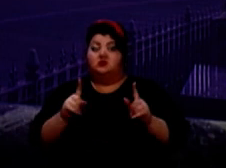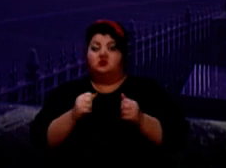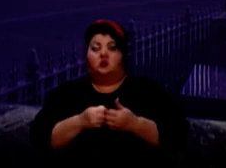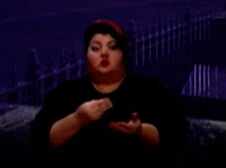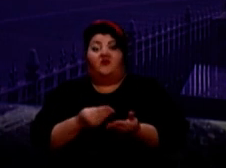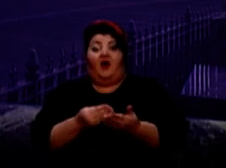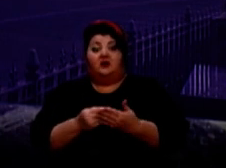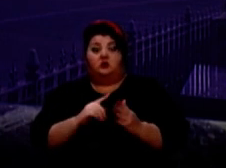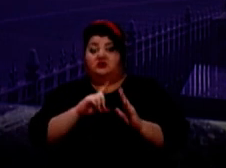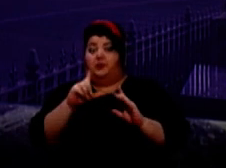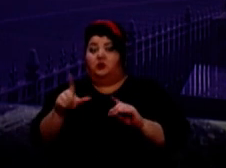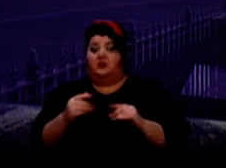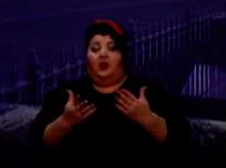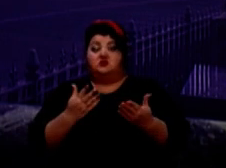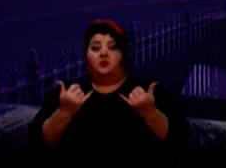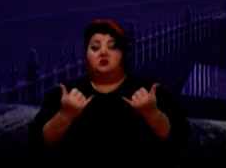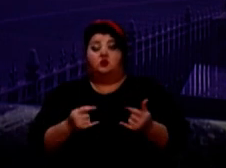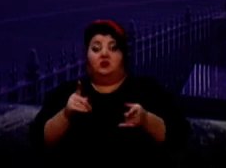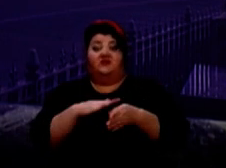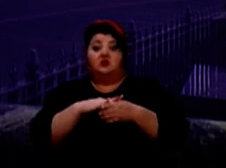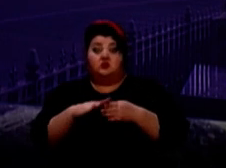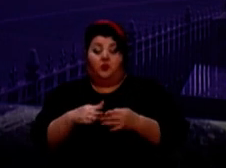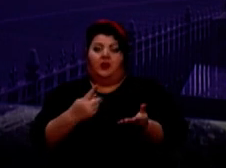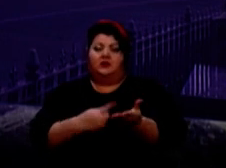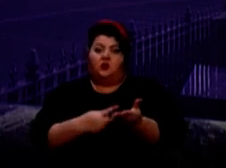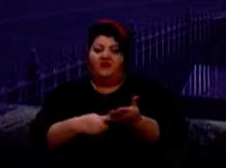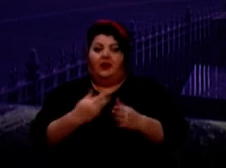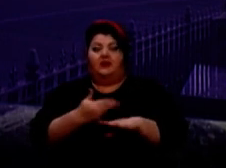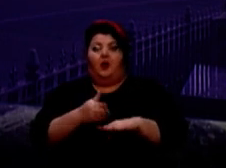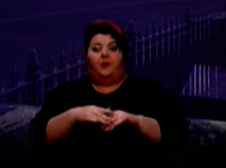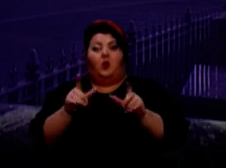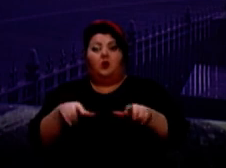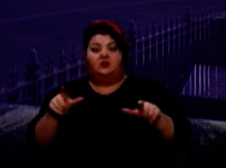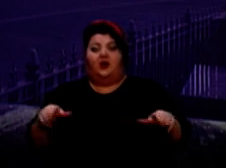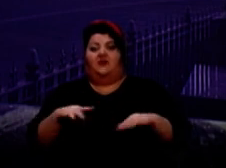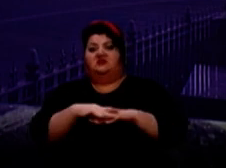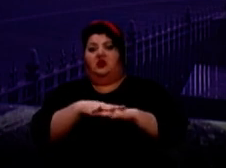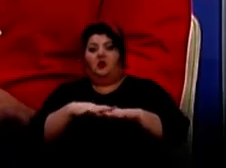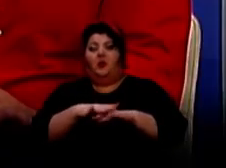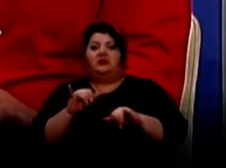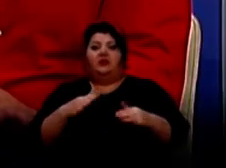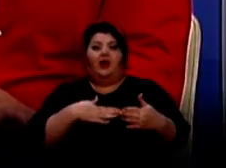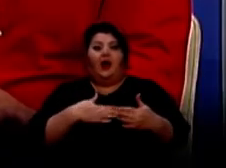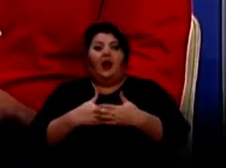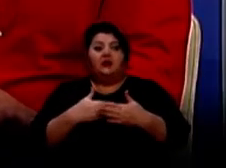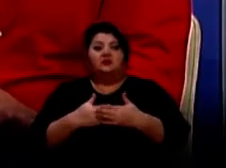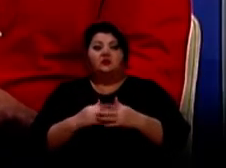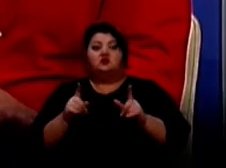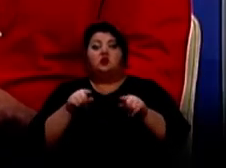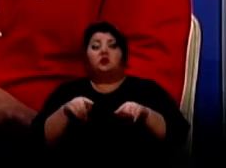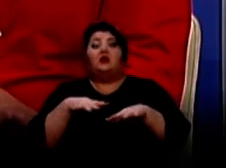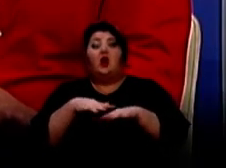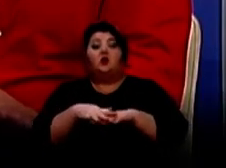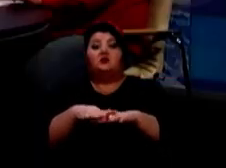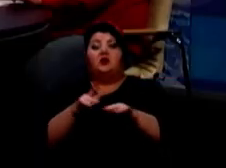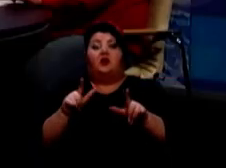вартості проїзду. Якщо б сьогодні вони це зробили, довели полтавцям, громадськості, активістам, що ті розрахунки,